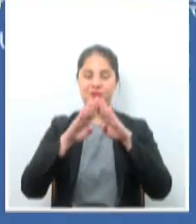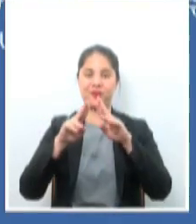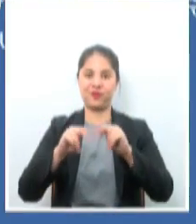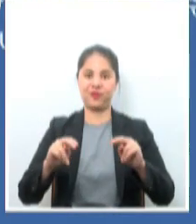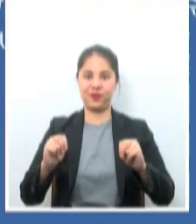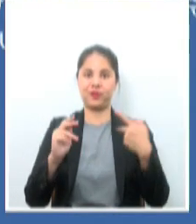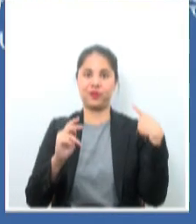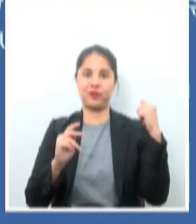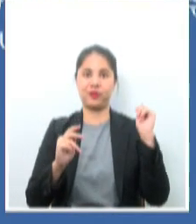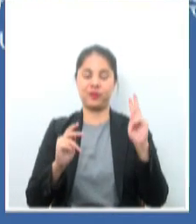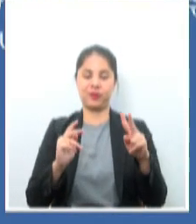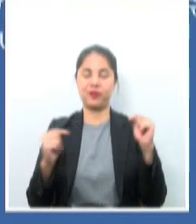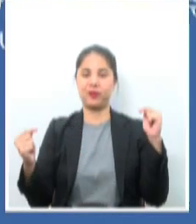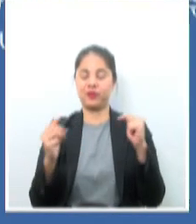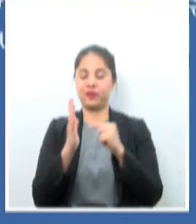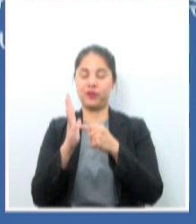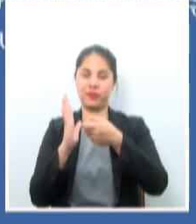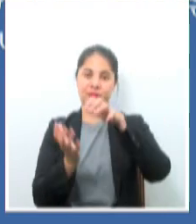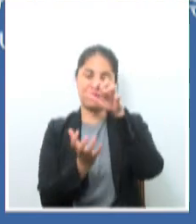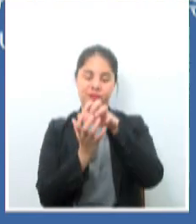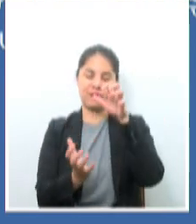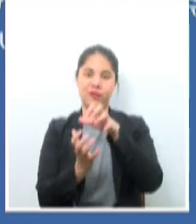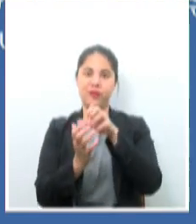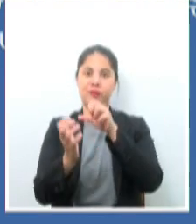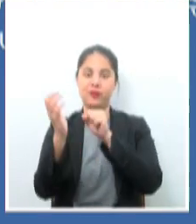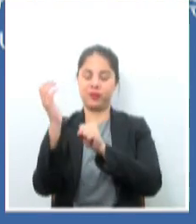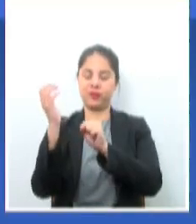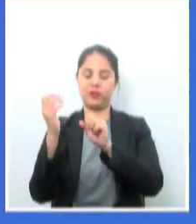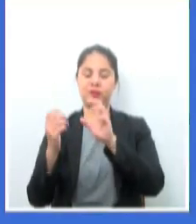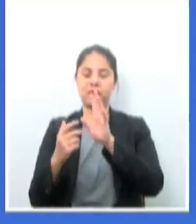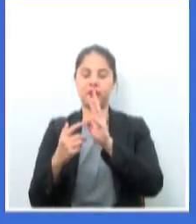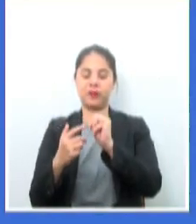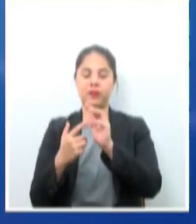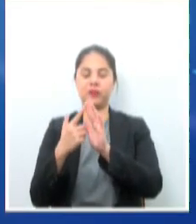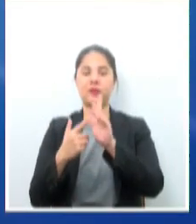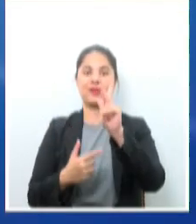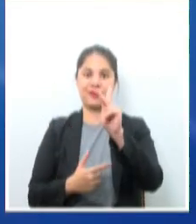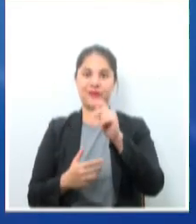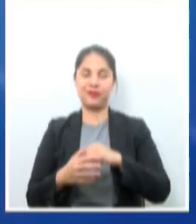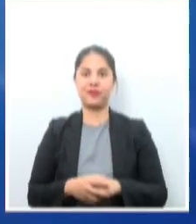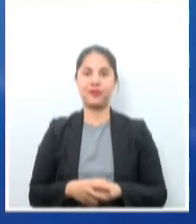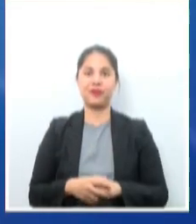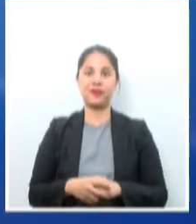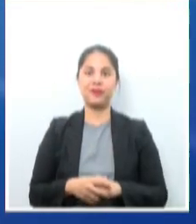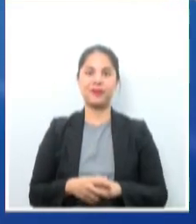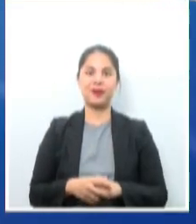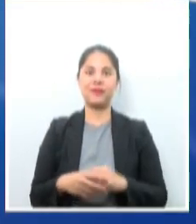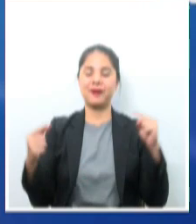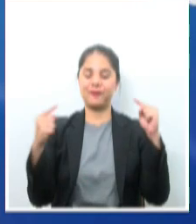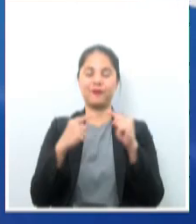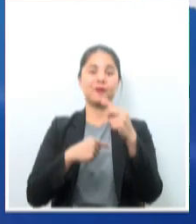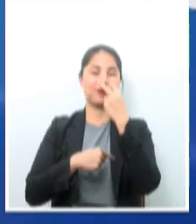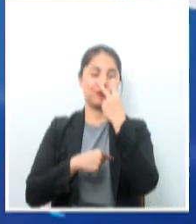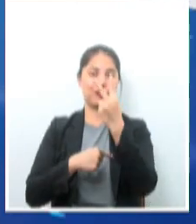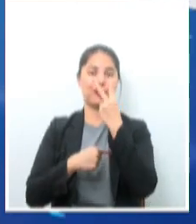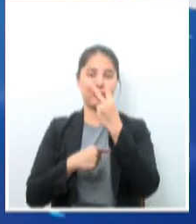ทุมธานีสมุทรปราการอำเภอสมุยจังหวัดสุราษฎร์ธานี สำหรับความก้าวหน้าในการขับเคลื่อนดำเนินการ